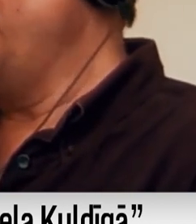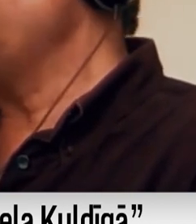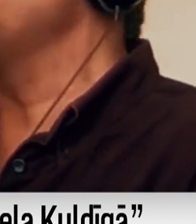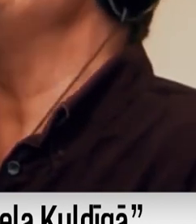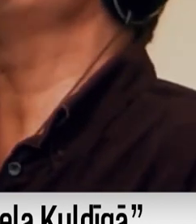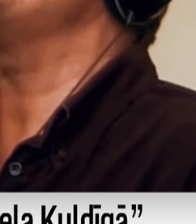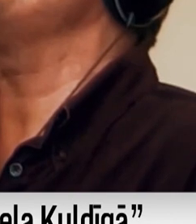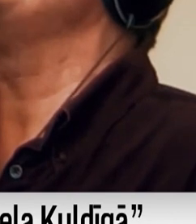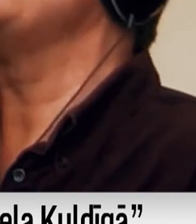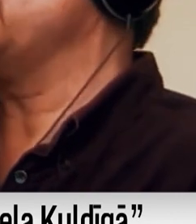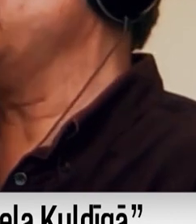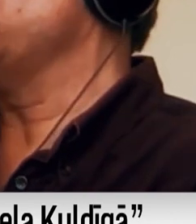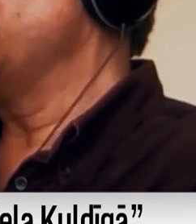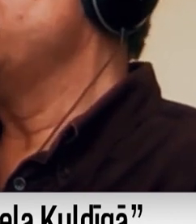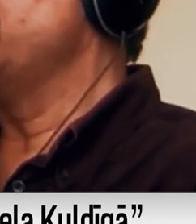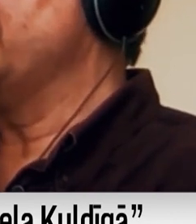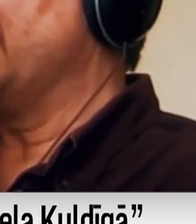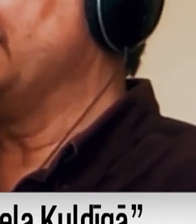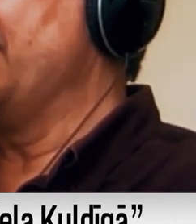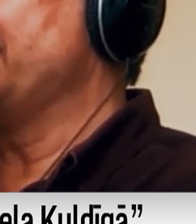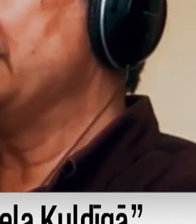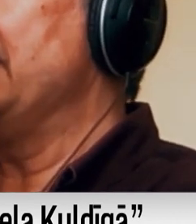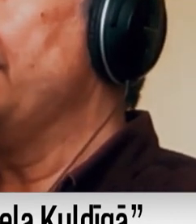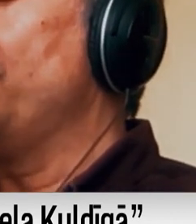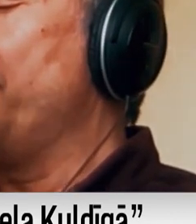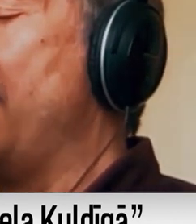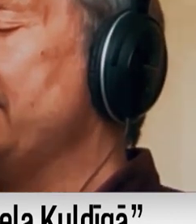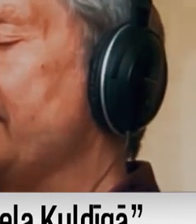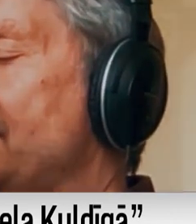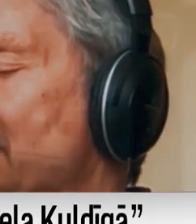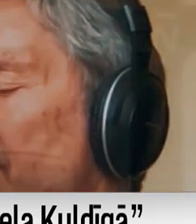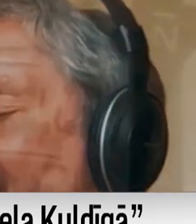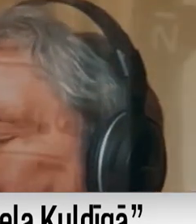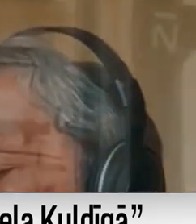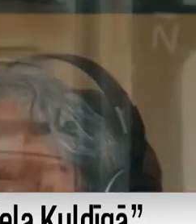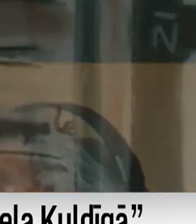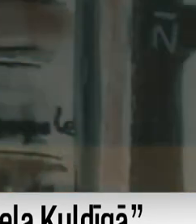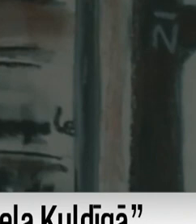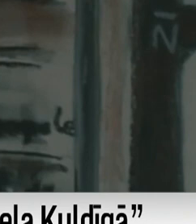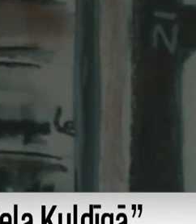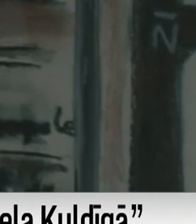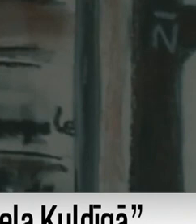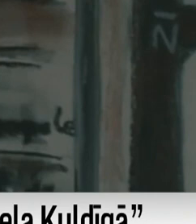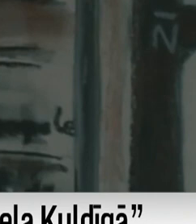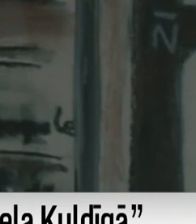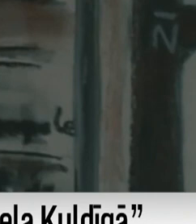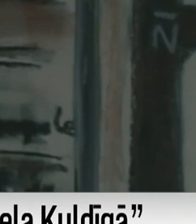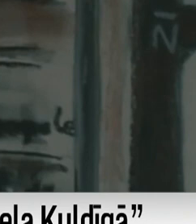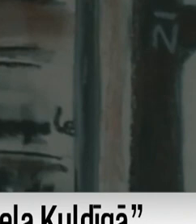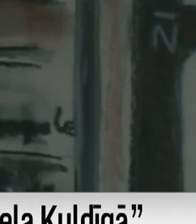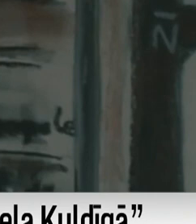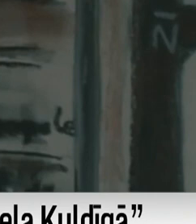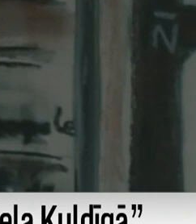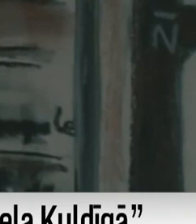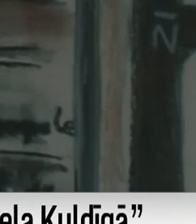Tik viegli saule stāst vietā dams, dienu paņem sev līdz.